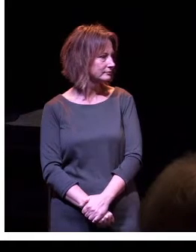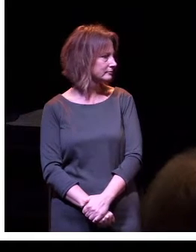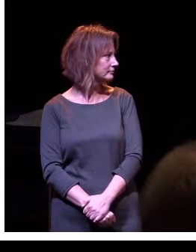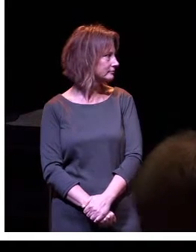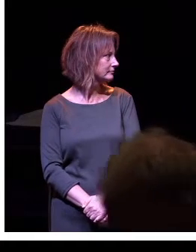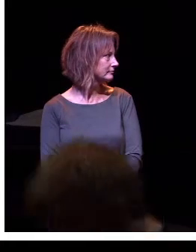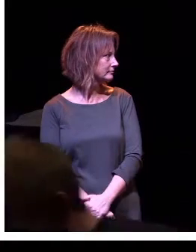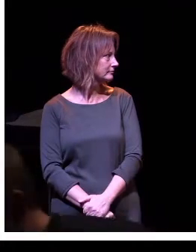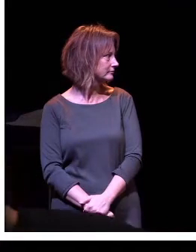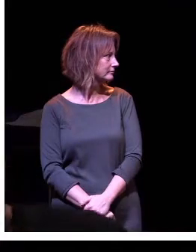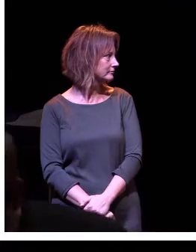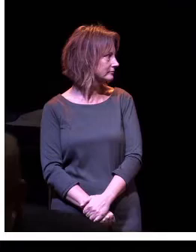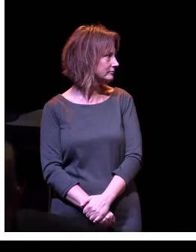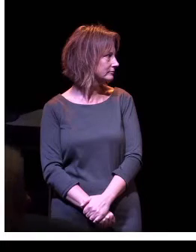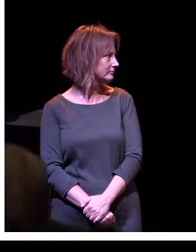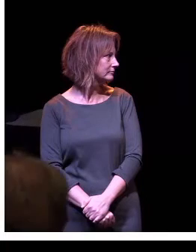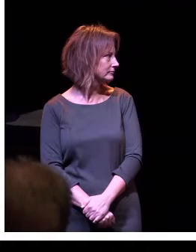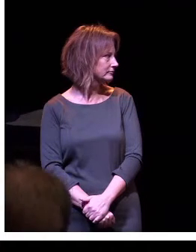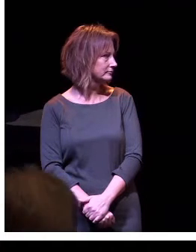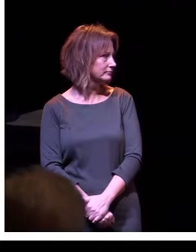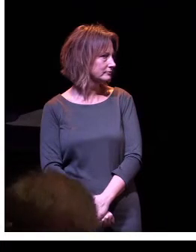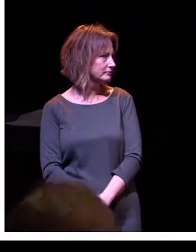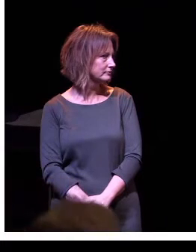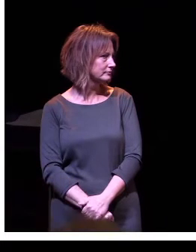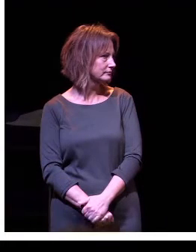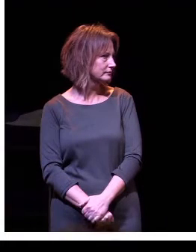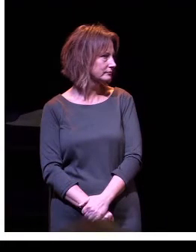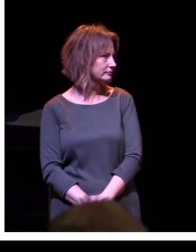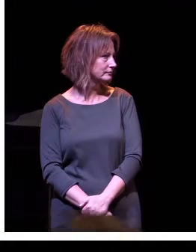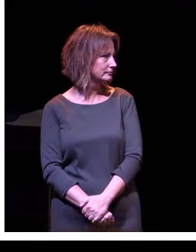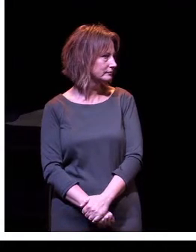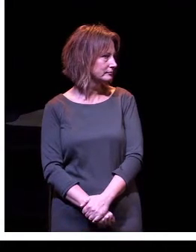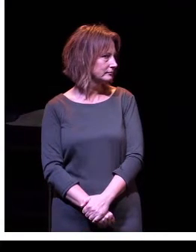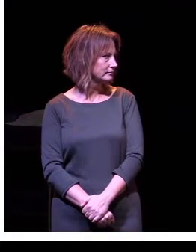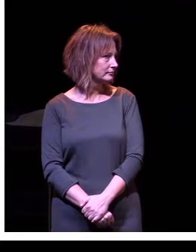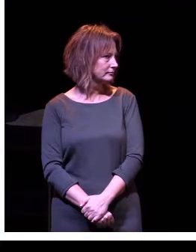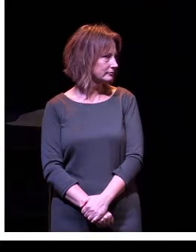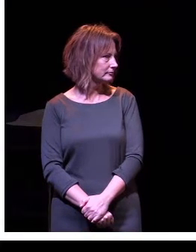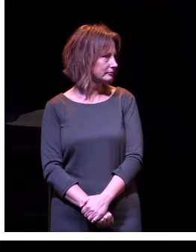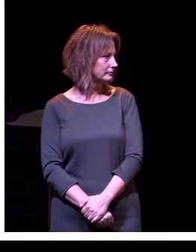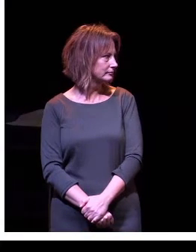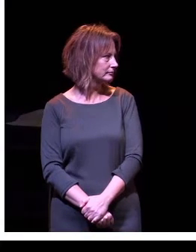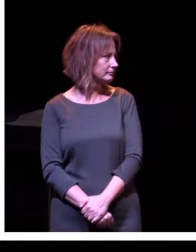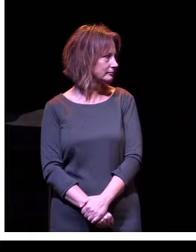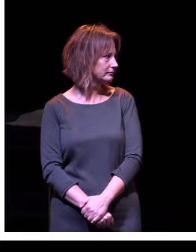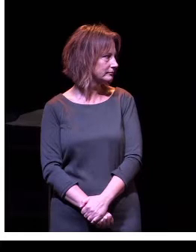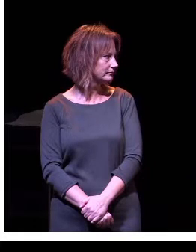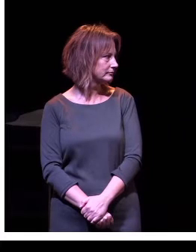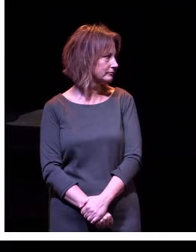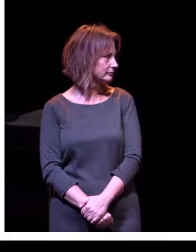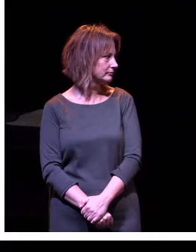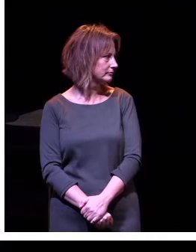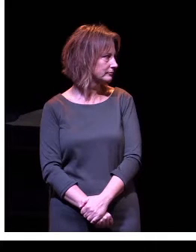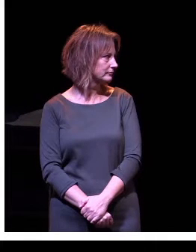utanför. Det finns representanter från funktionshinderrörelsen. Passa på att mingla, utbyta idéer och tankar och prata. En